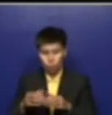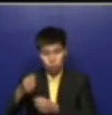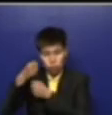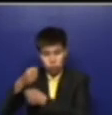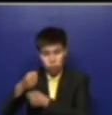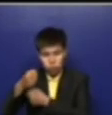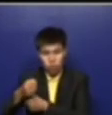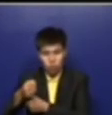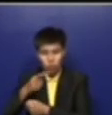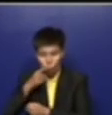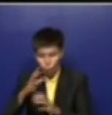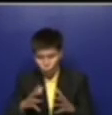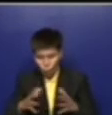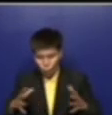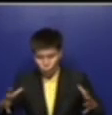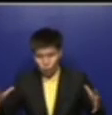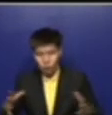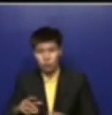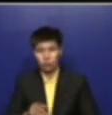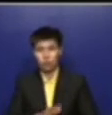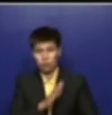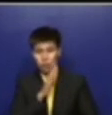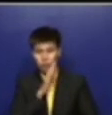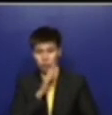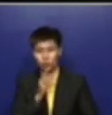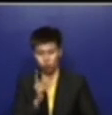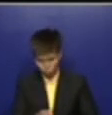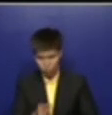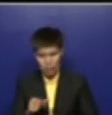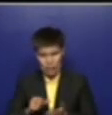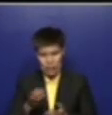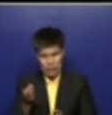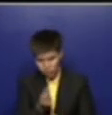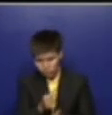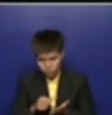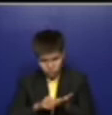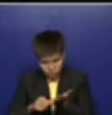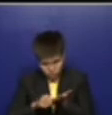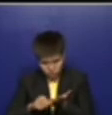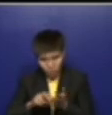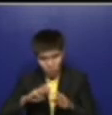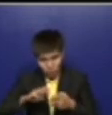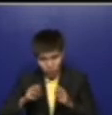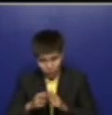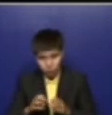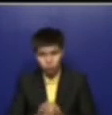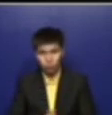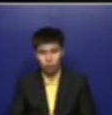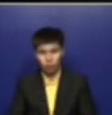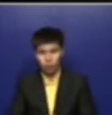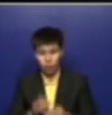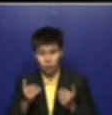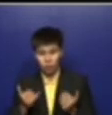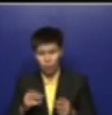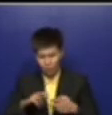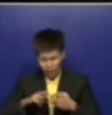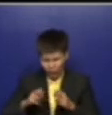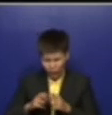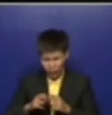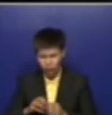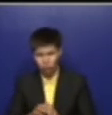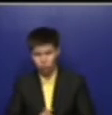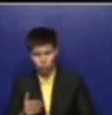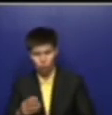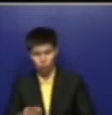าท่านไม่รีบจัดการแก้ไขปัญหาหาทางออกให้กับประเทศประกอบกับสถานการณ์ที่เปราะบางอย่างนี้มีกลุ่มผู้ไม่หวังดี